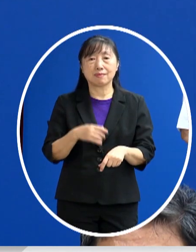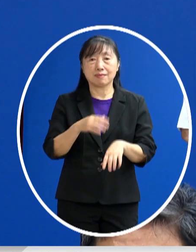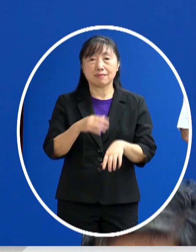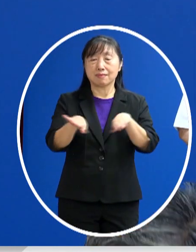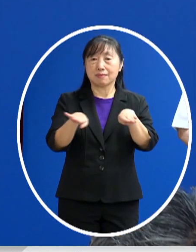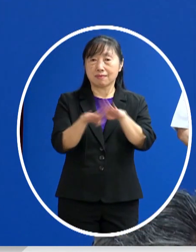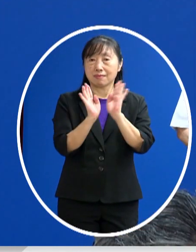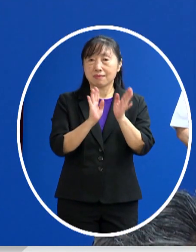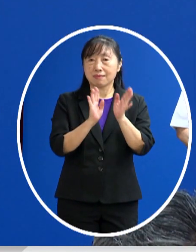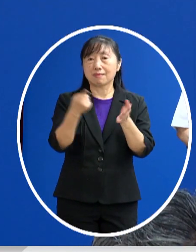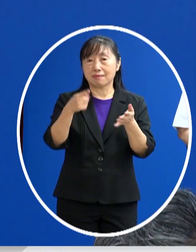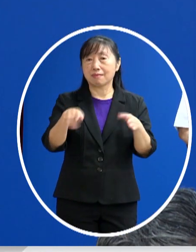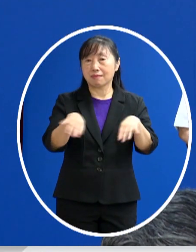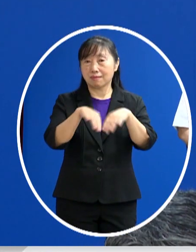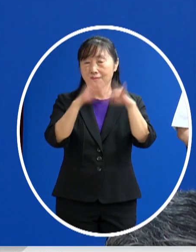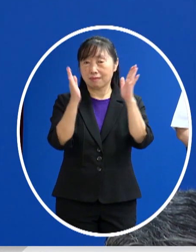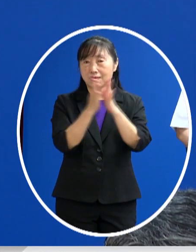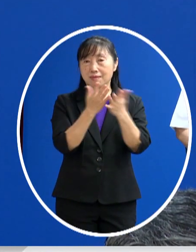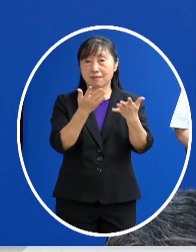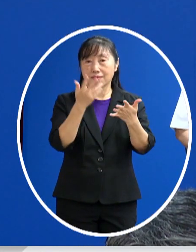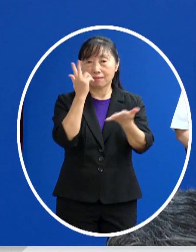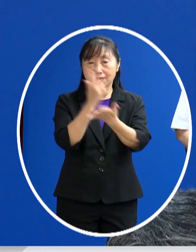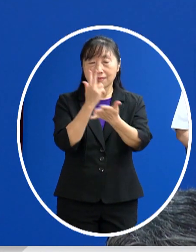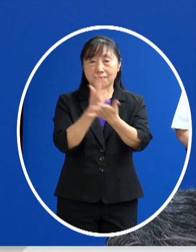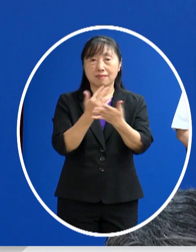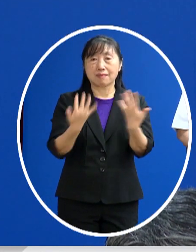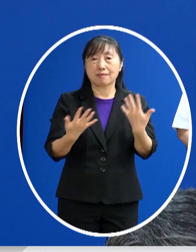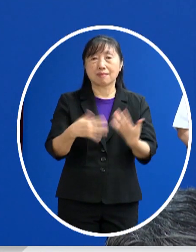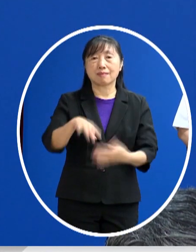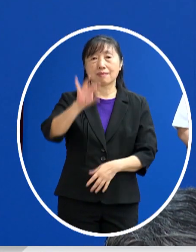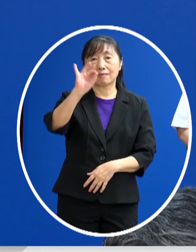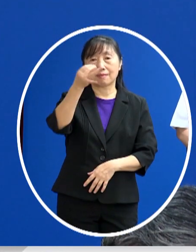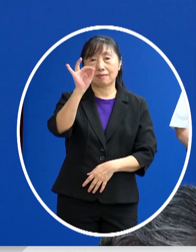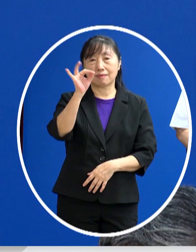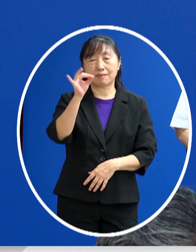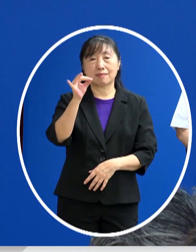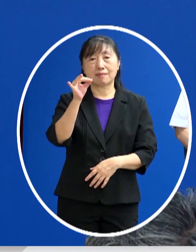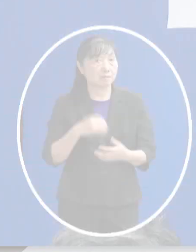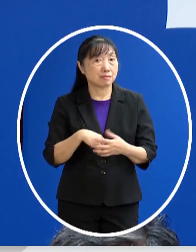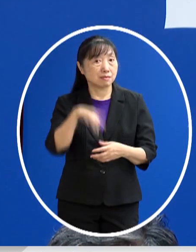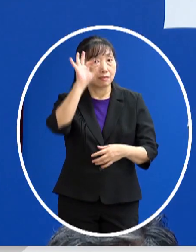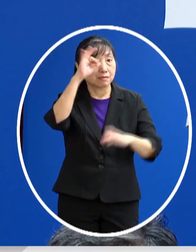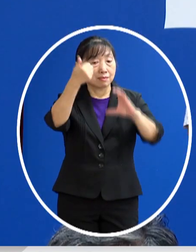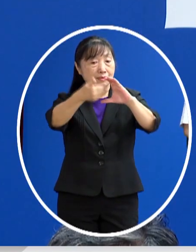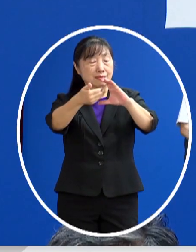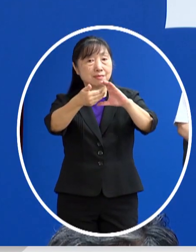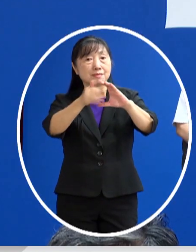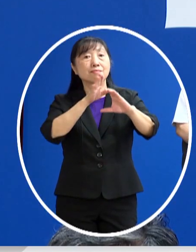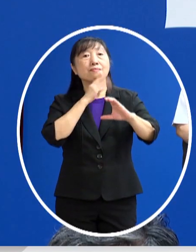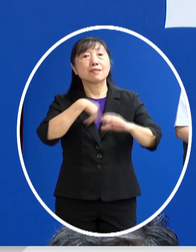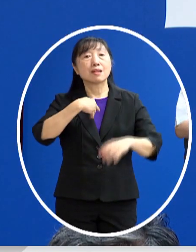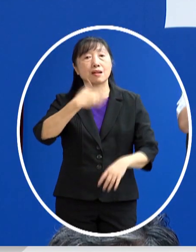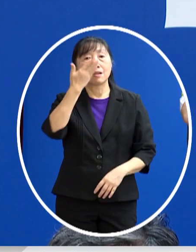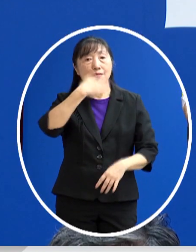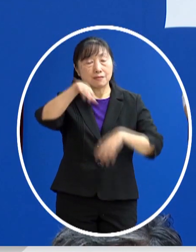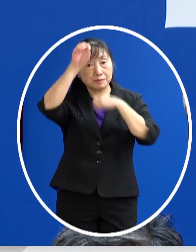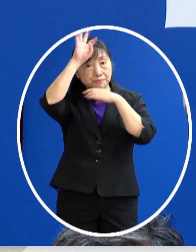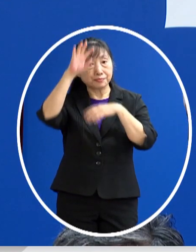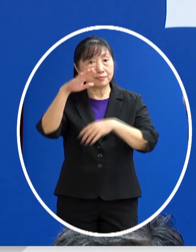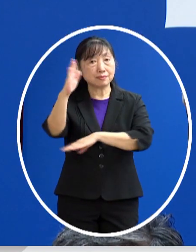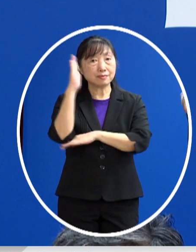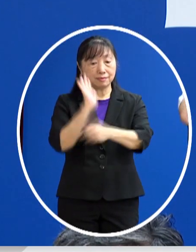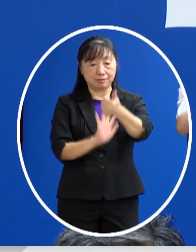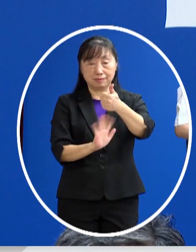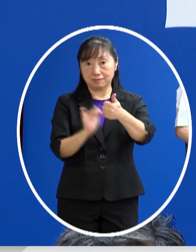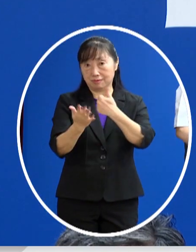全面的接种作业哦，就是希望每周完成至少100万剂的一个做法。唐凤政委他目前也正在帮我